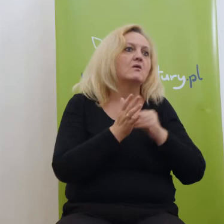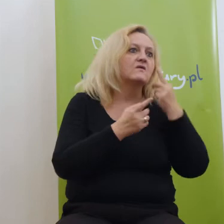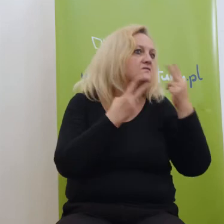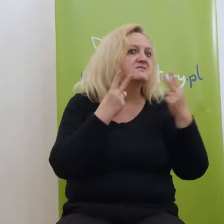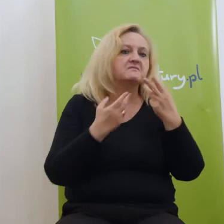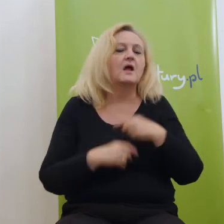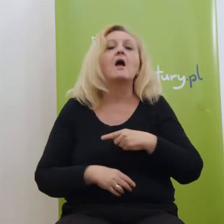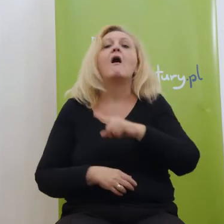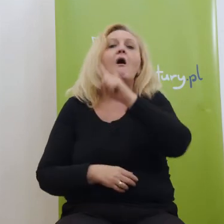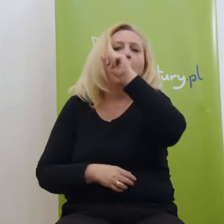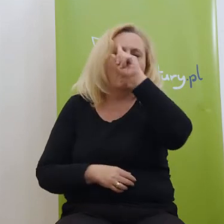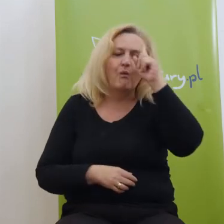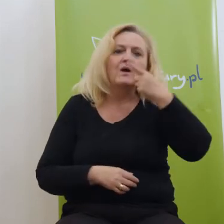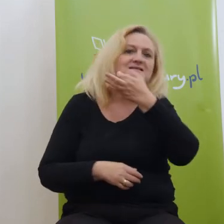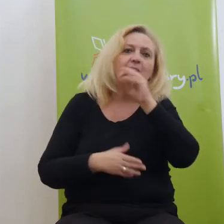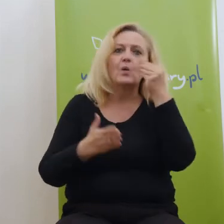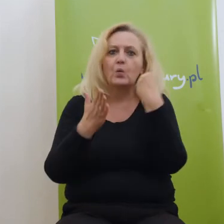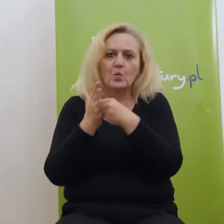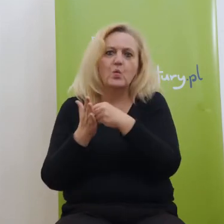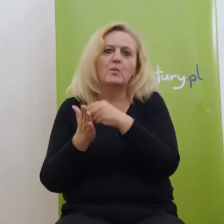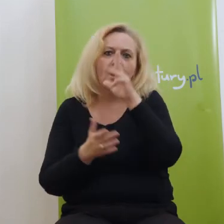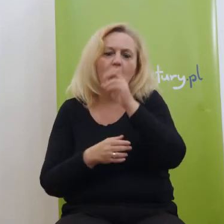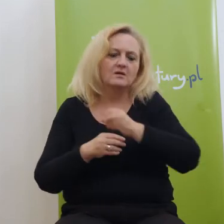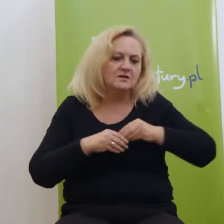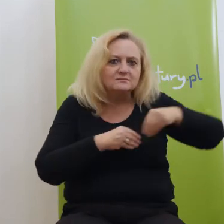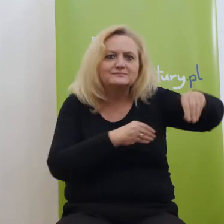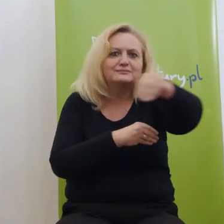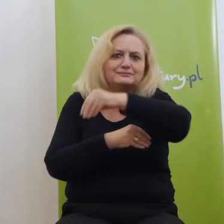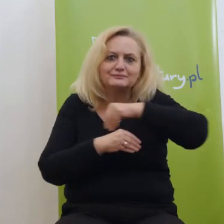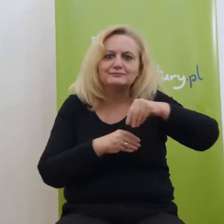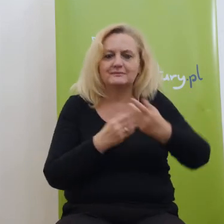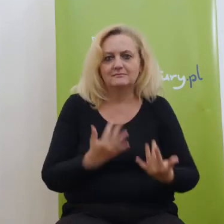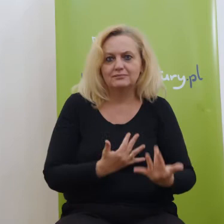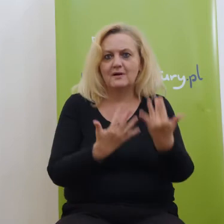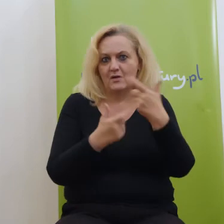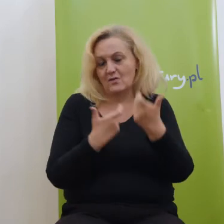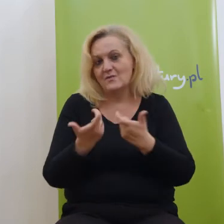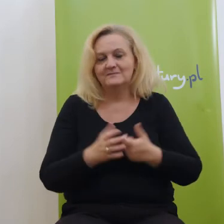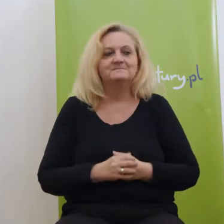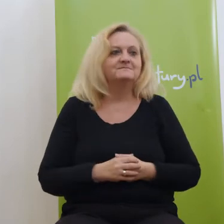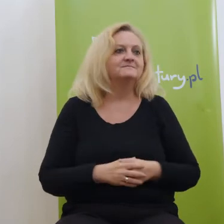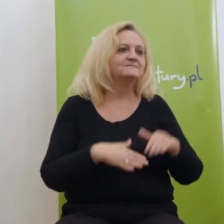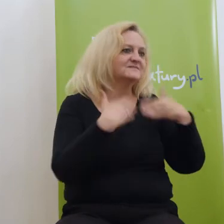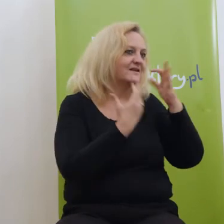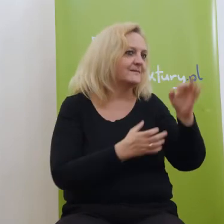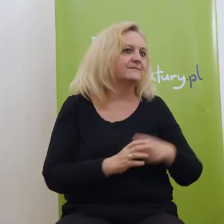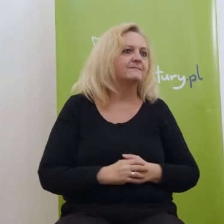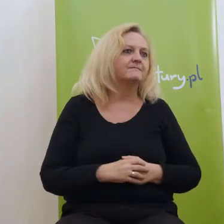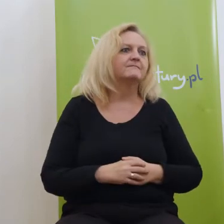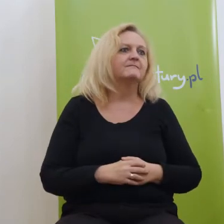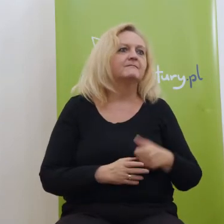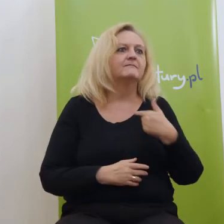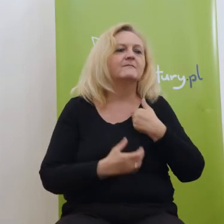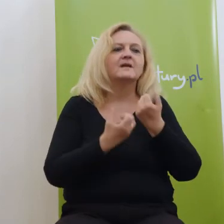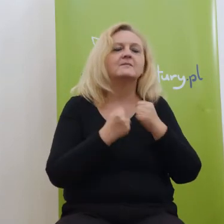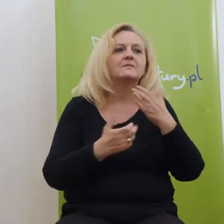ludzie wysiewają teraz, specjalnie kupują konkol. Wysiewają. To dopiero jest paradoks. Dzień dobry. Mnie się